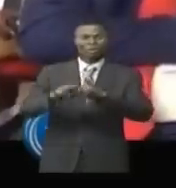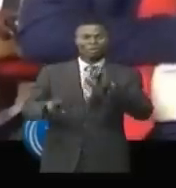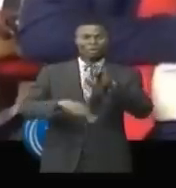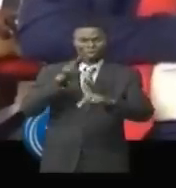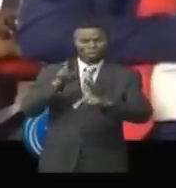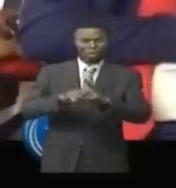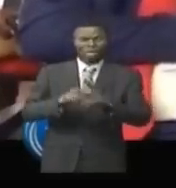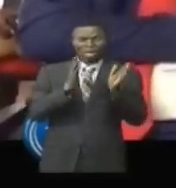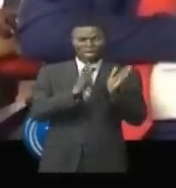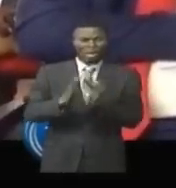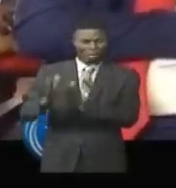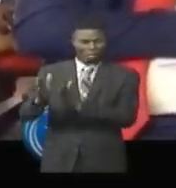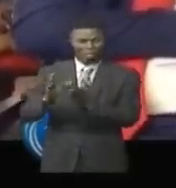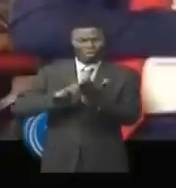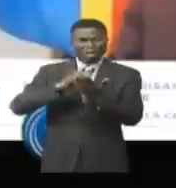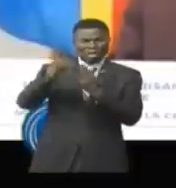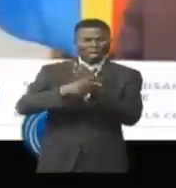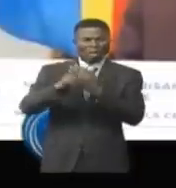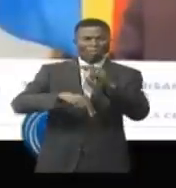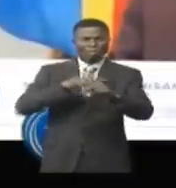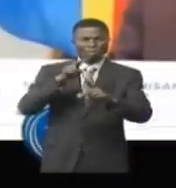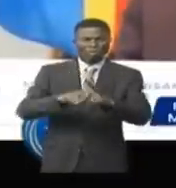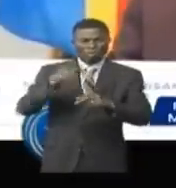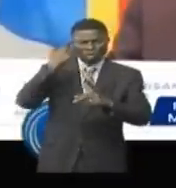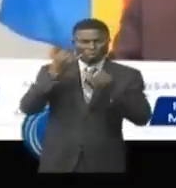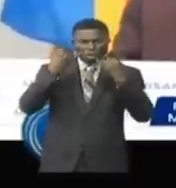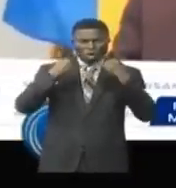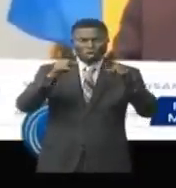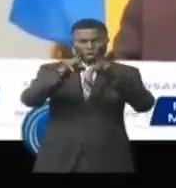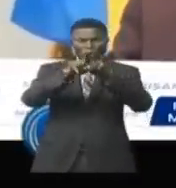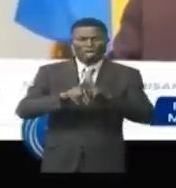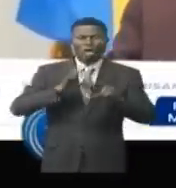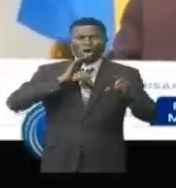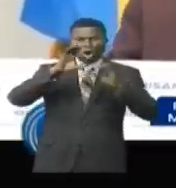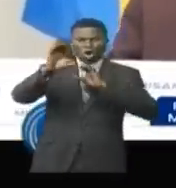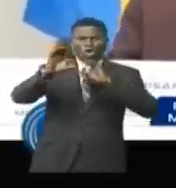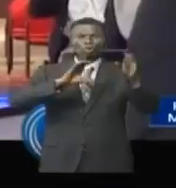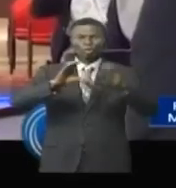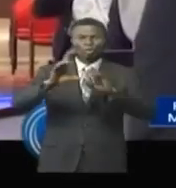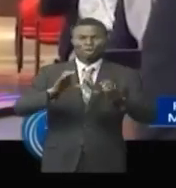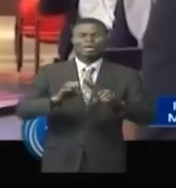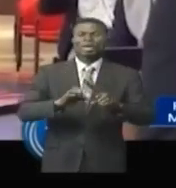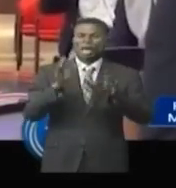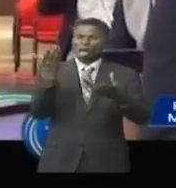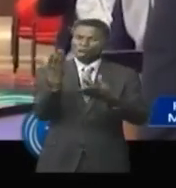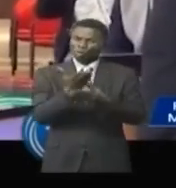vont élaborer un plan national de l'information et de la communication, outil qui